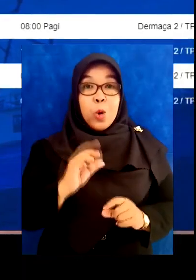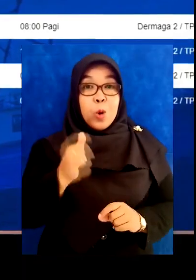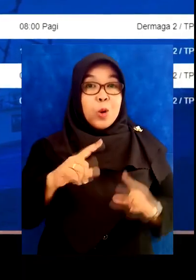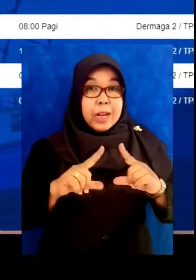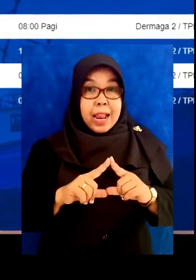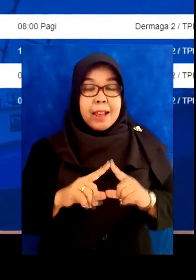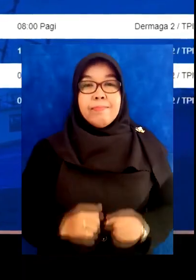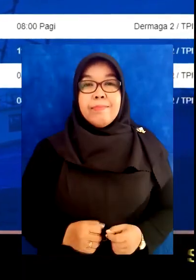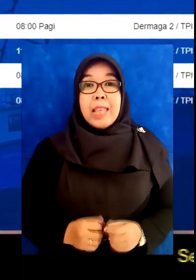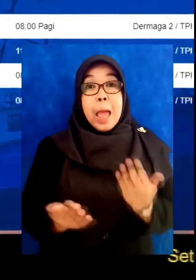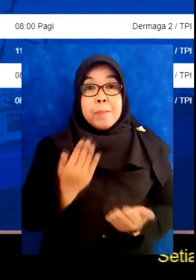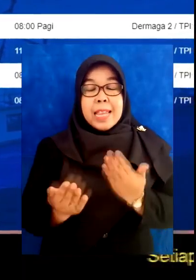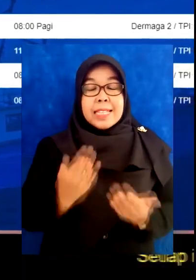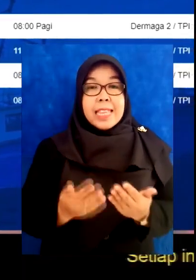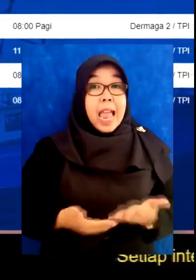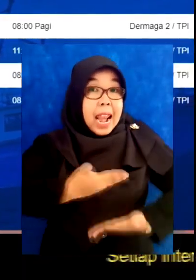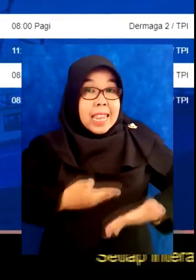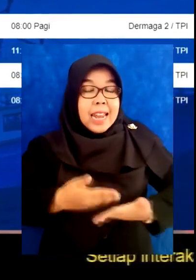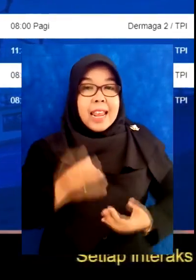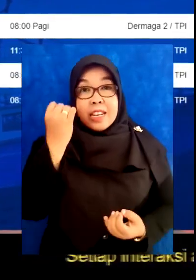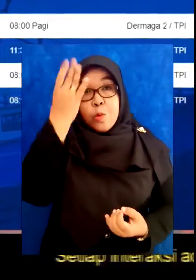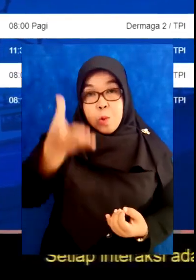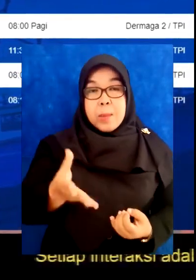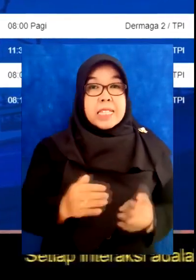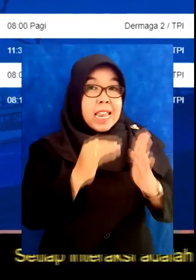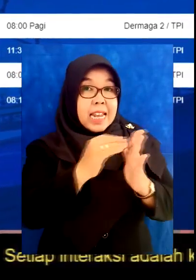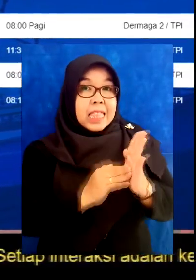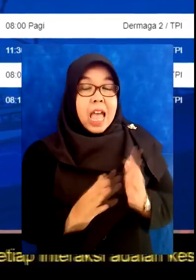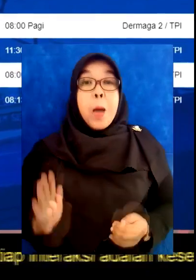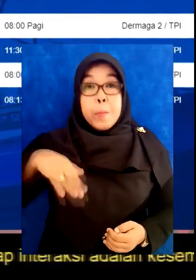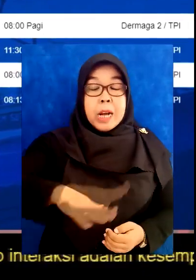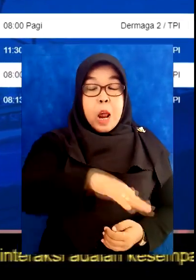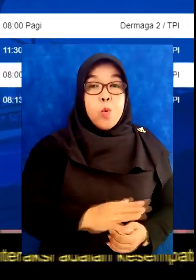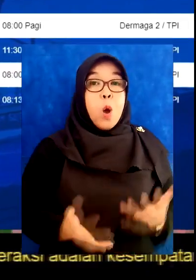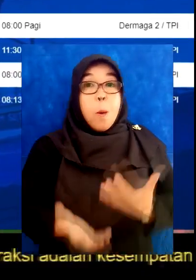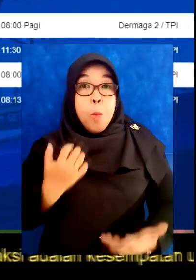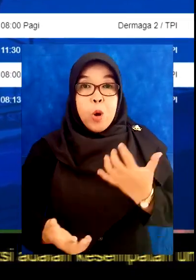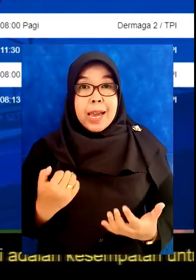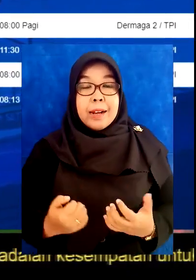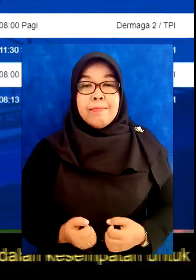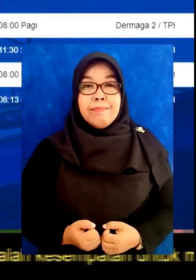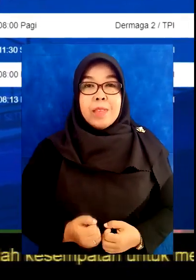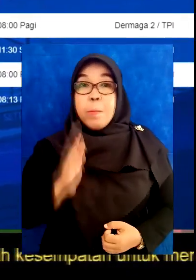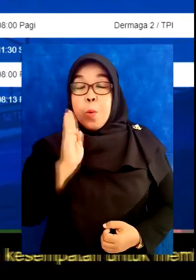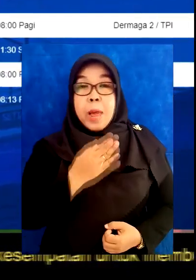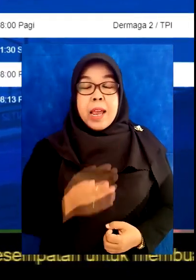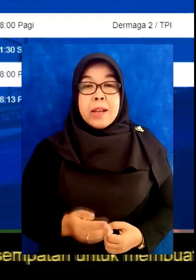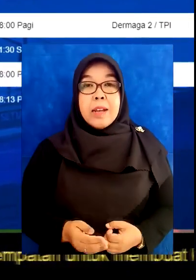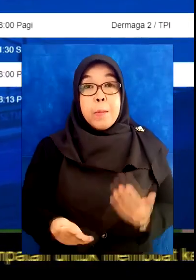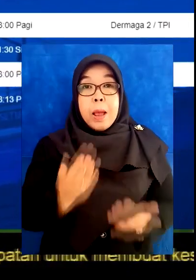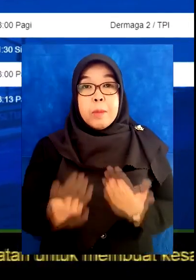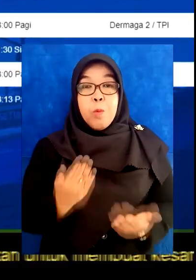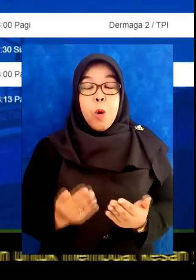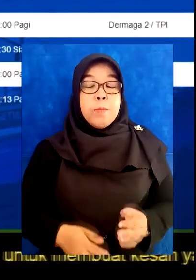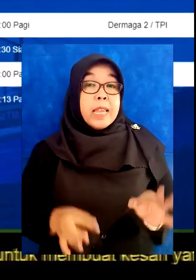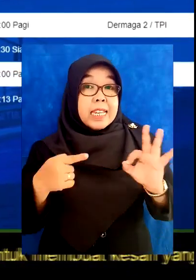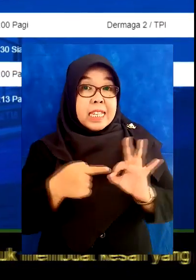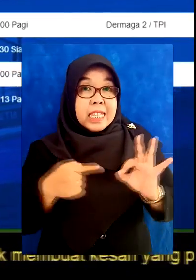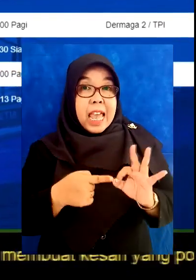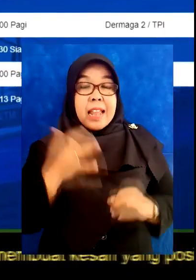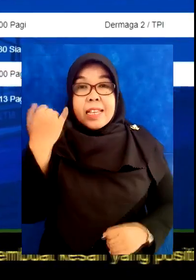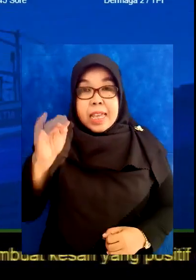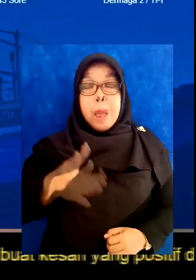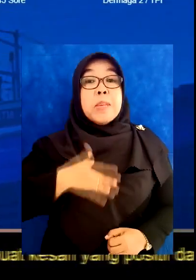Alba Kora, aplikasi layanan informasi data kapal bongkar, adalah platform digital yang